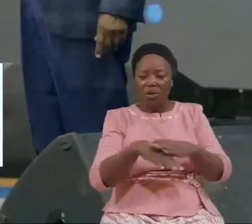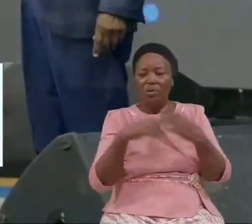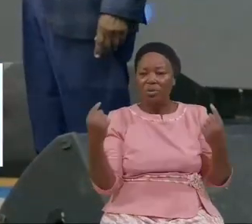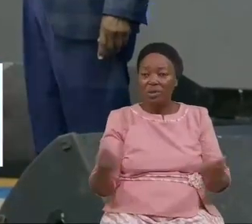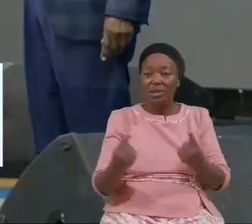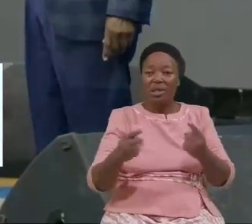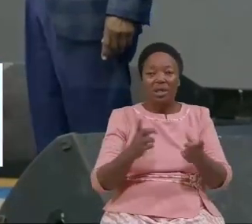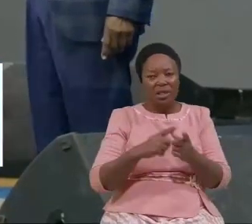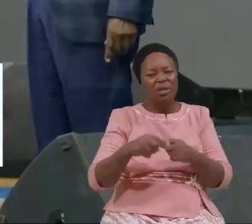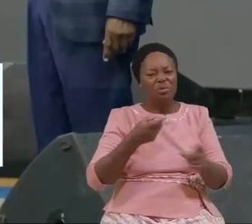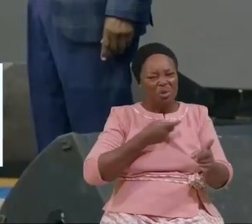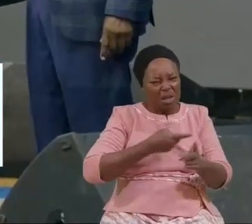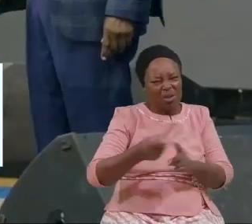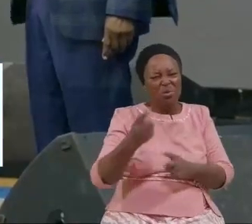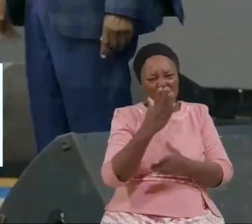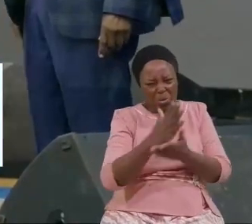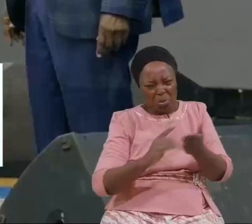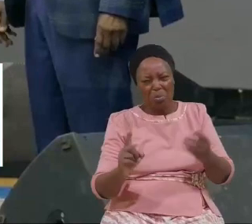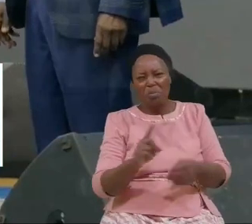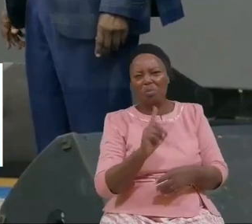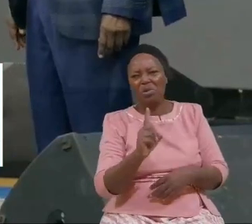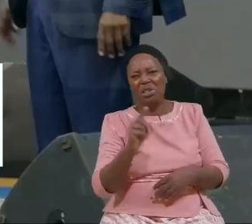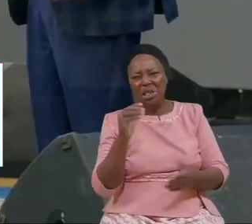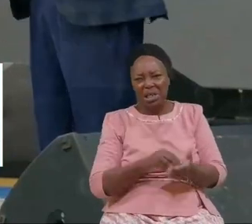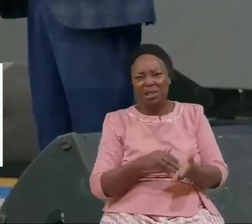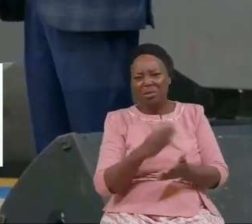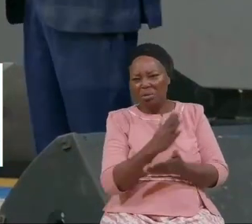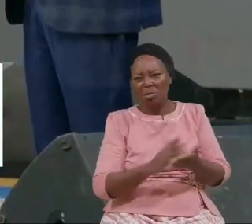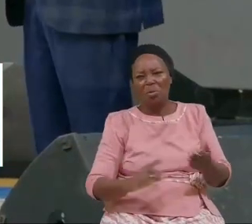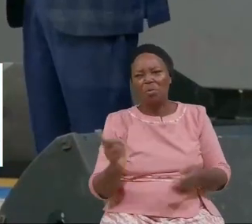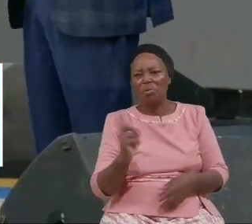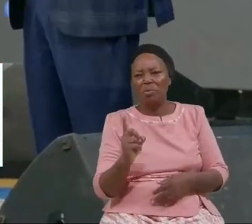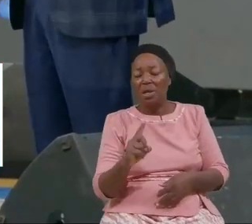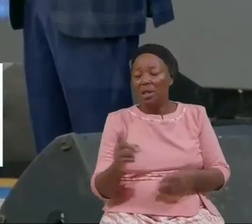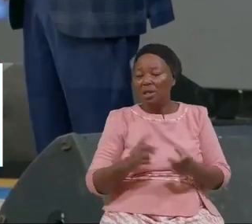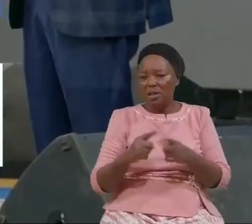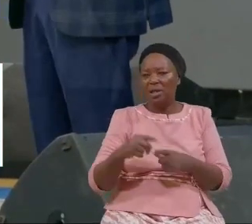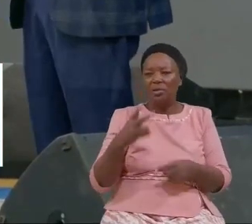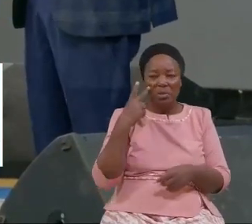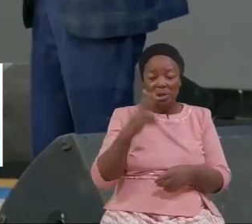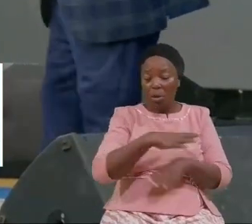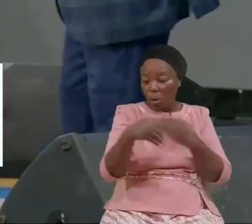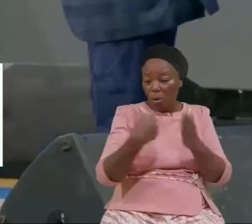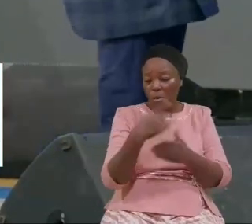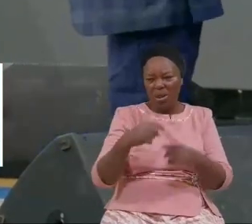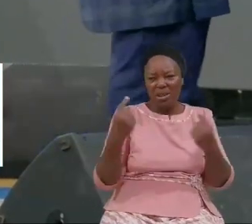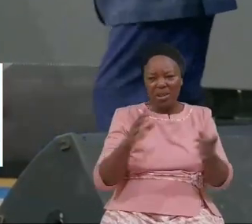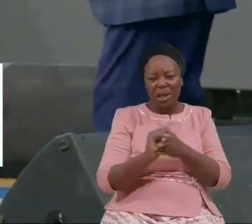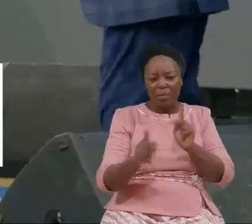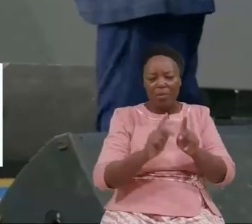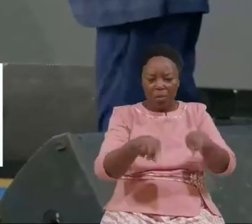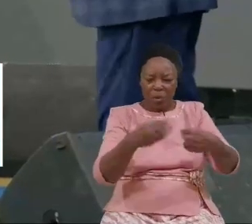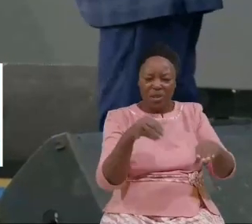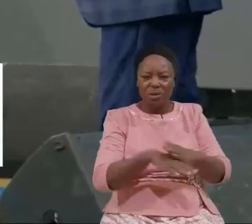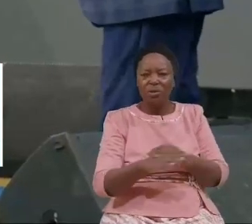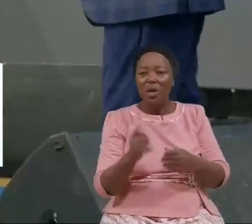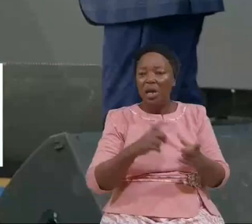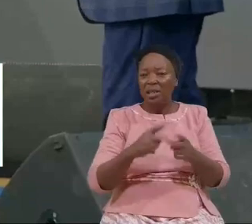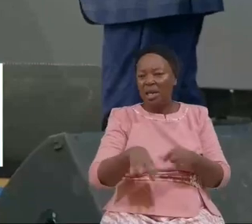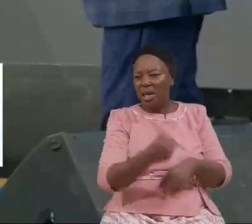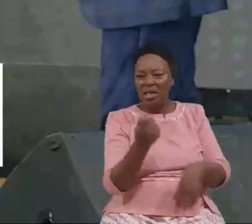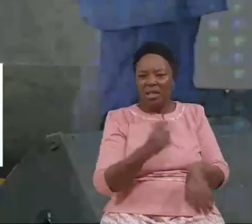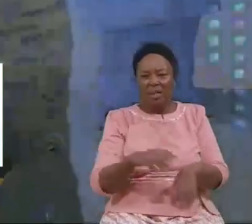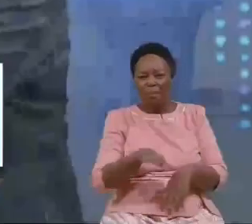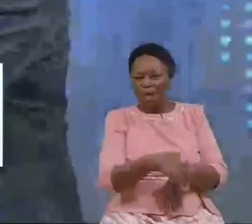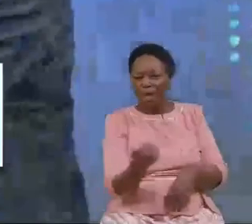il blesse quelqu'un quelque part regardez tous les péchés que les gens commettent à tout